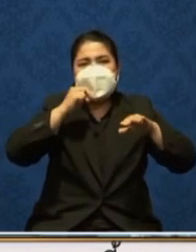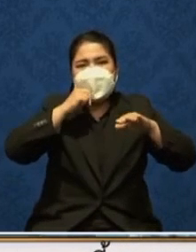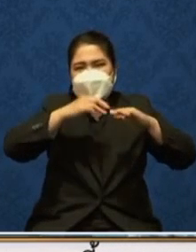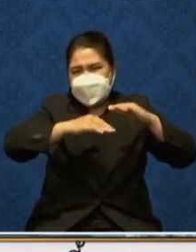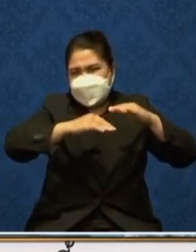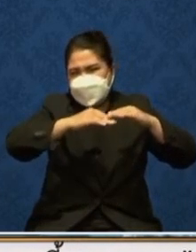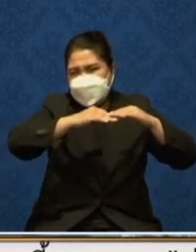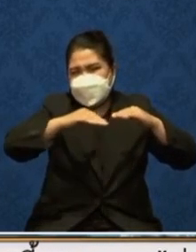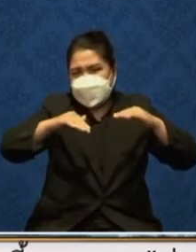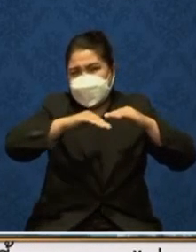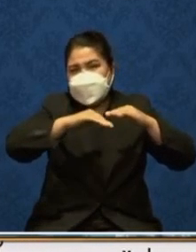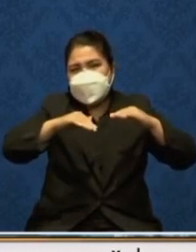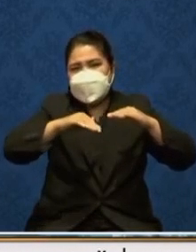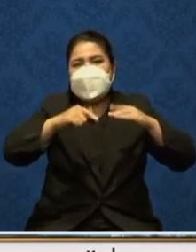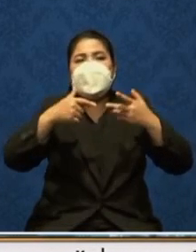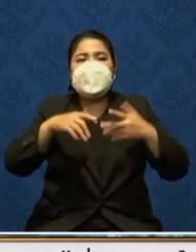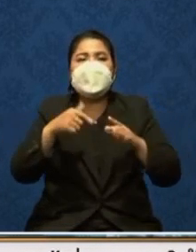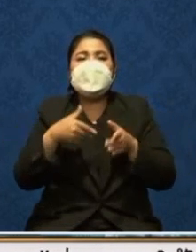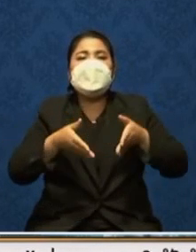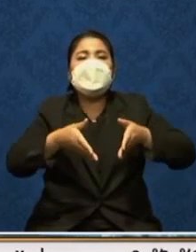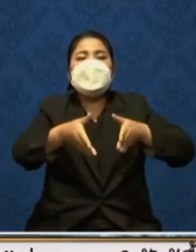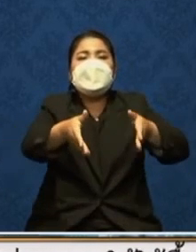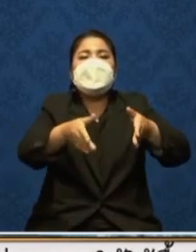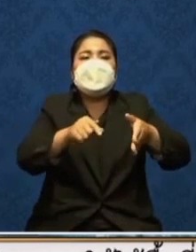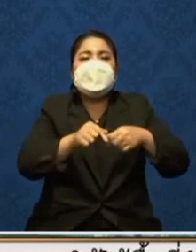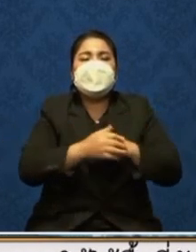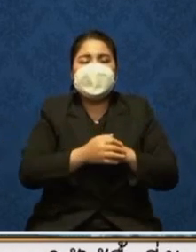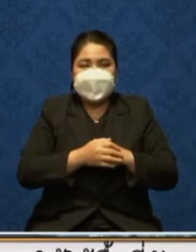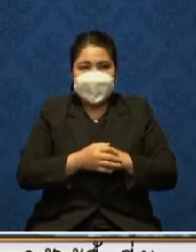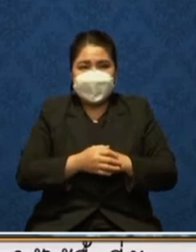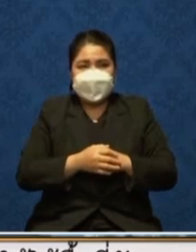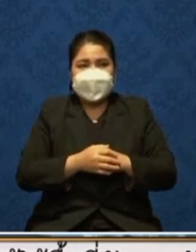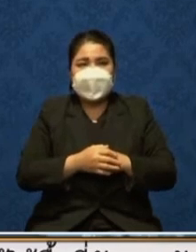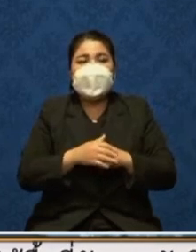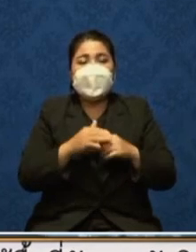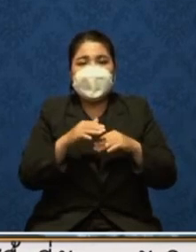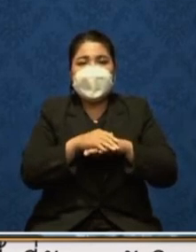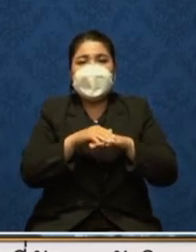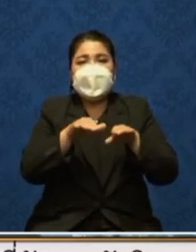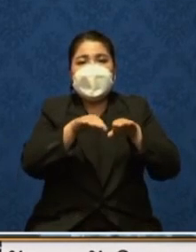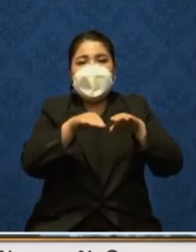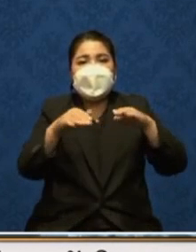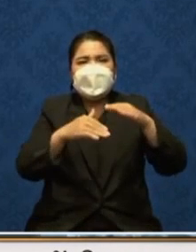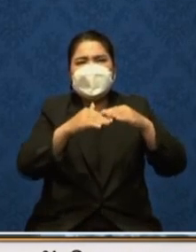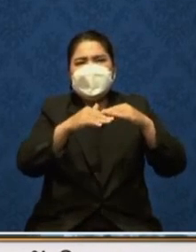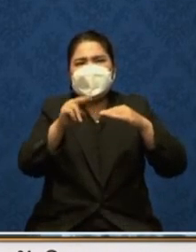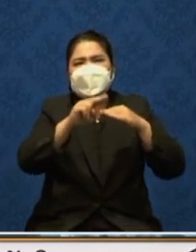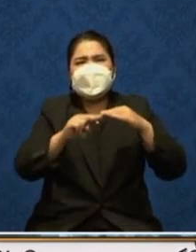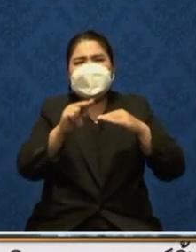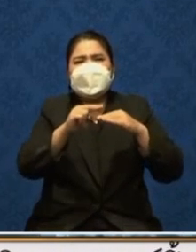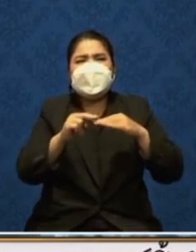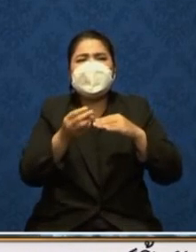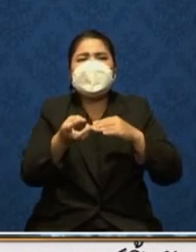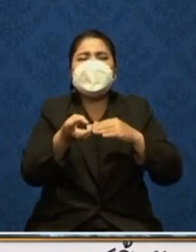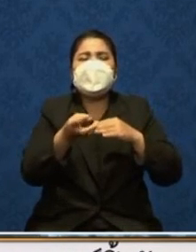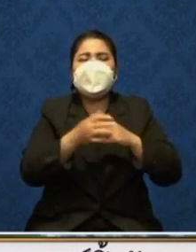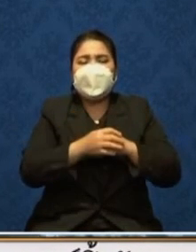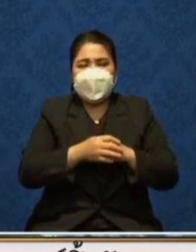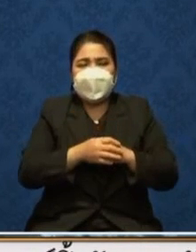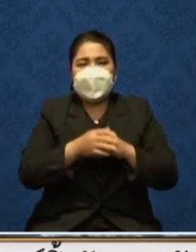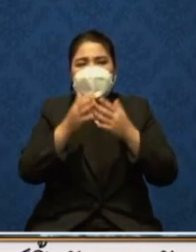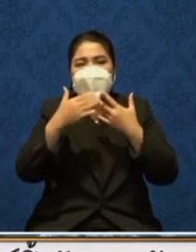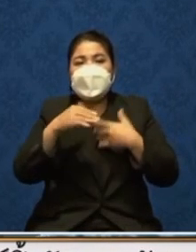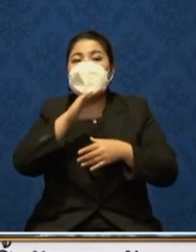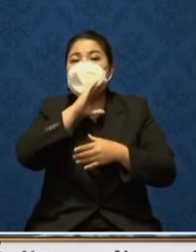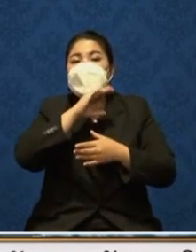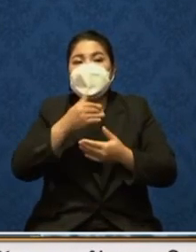นะะ รไฟเราเป็ทางเดียวกัอยู่ถึงก็นิด ถก็นิดส่ทเกิดหม